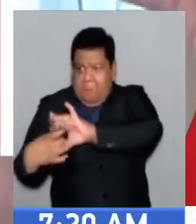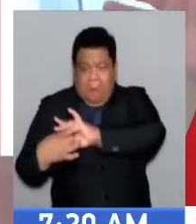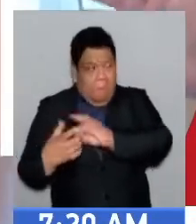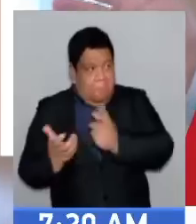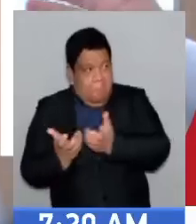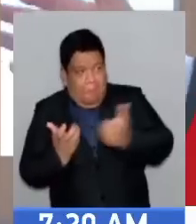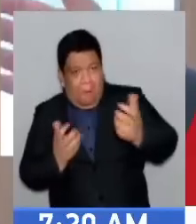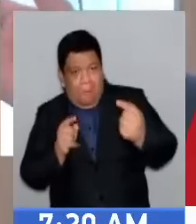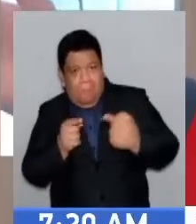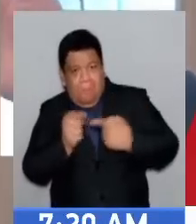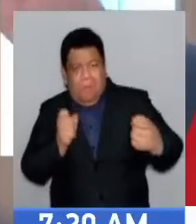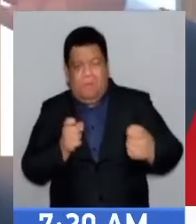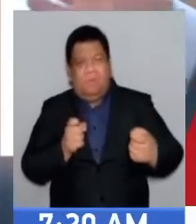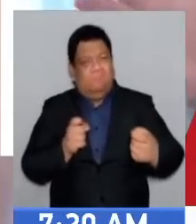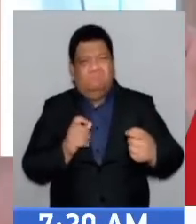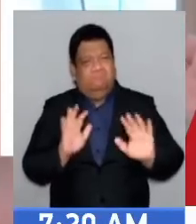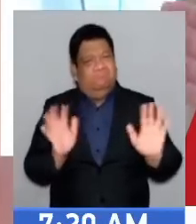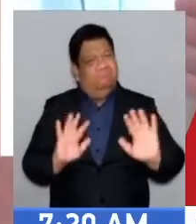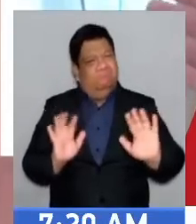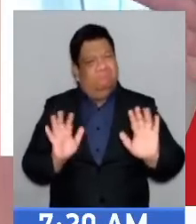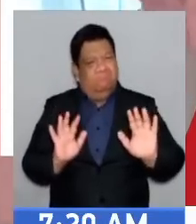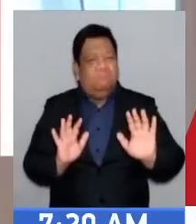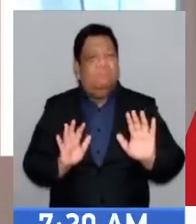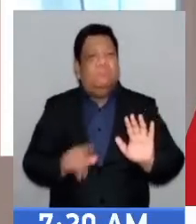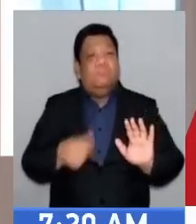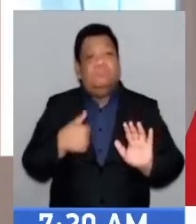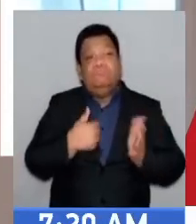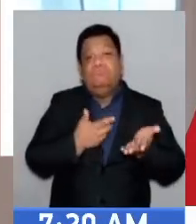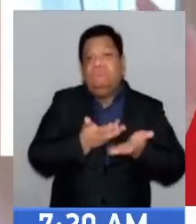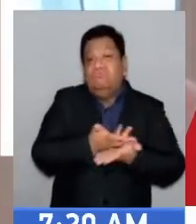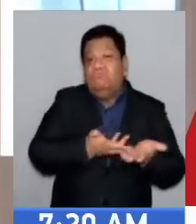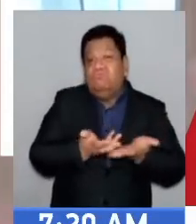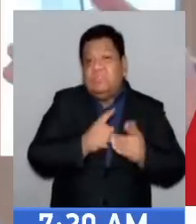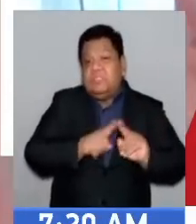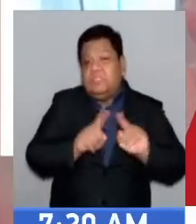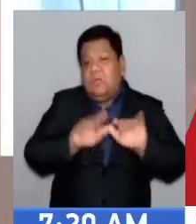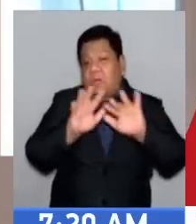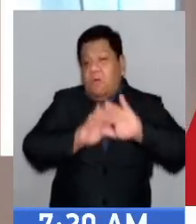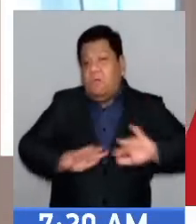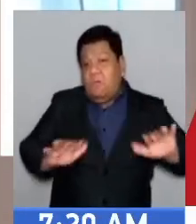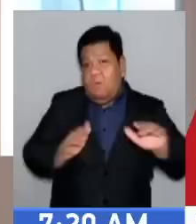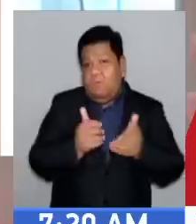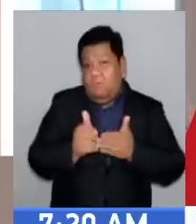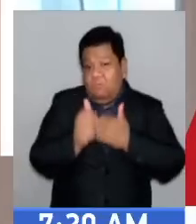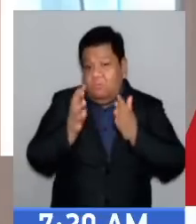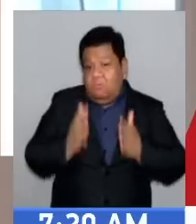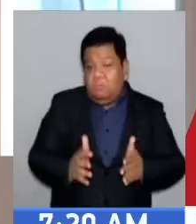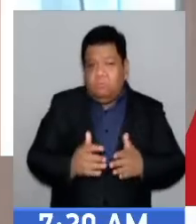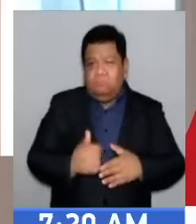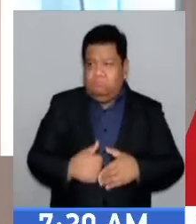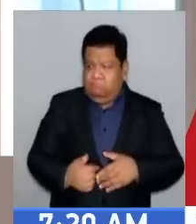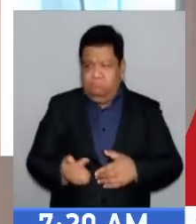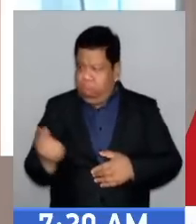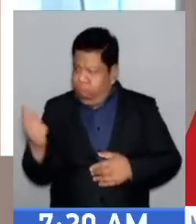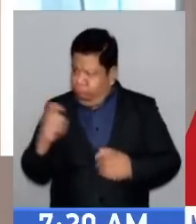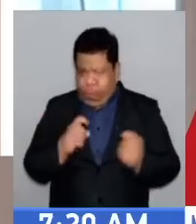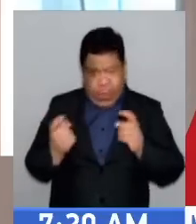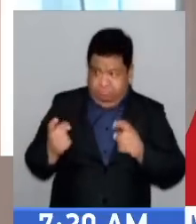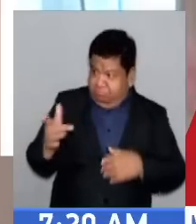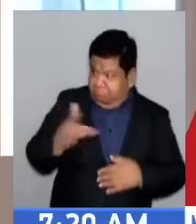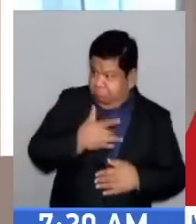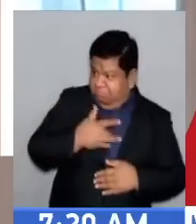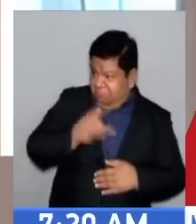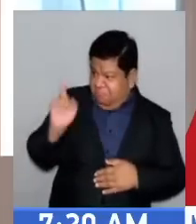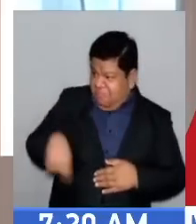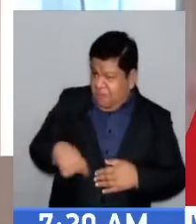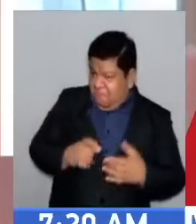ASEAN APEC members and the other leaders, and I ask them, and they ask me, do you feel it that you must choose? And I say, yes,